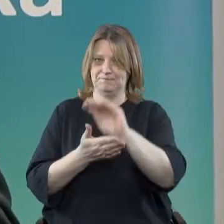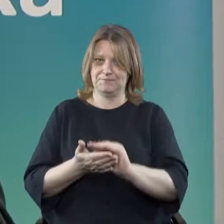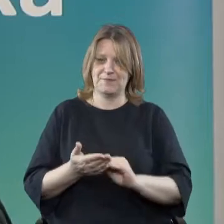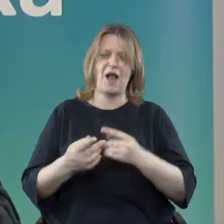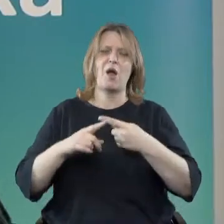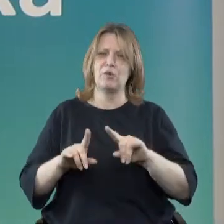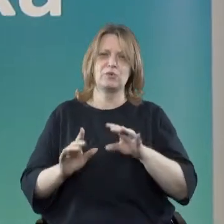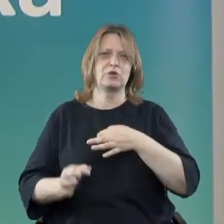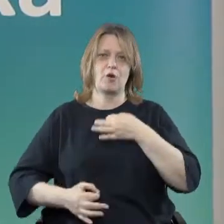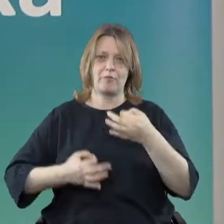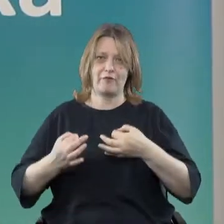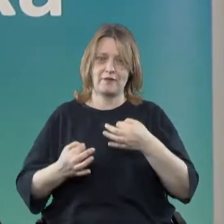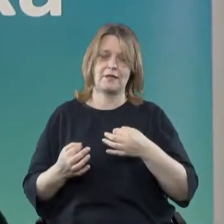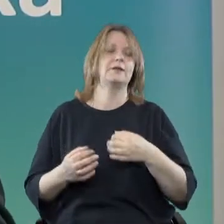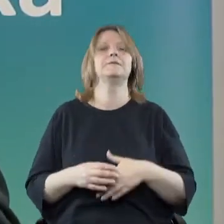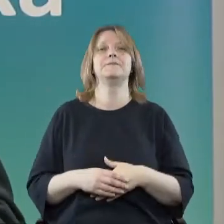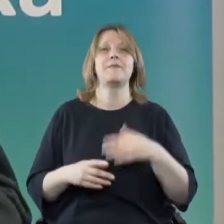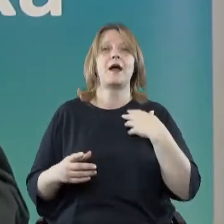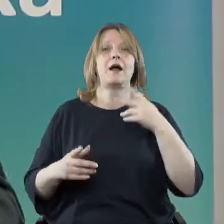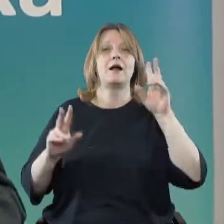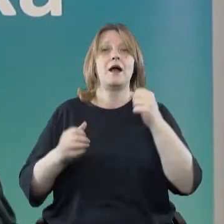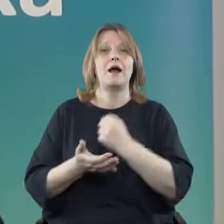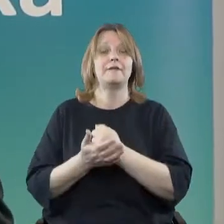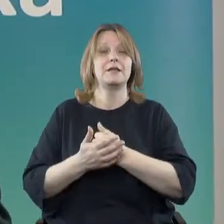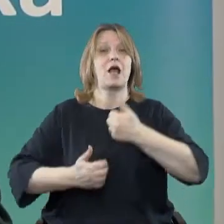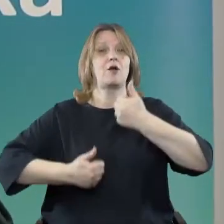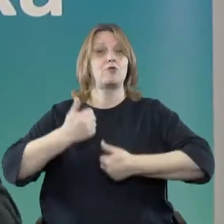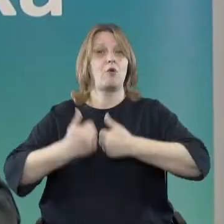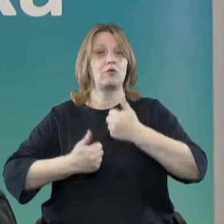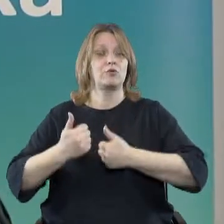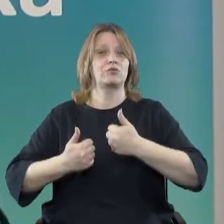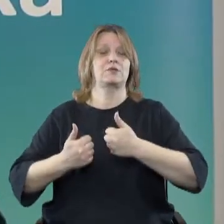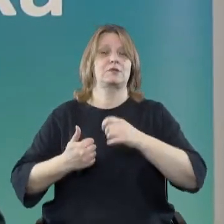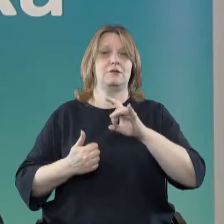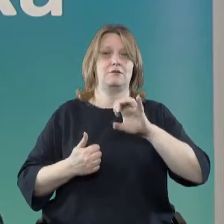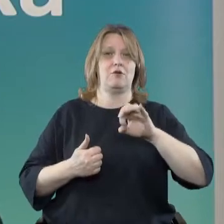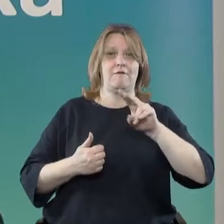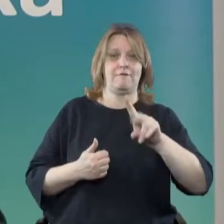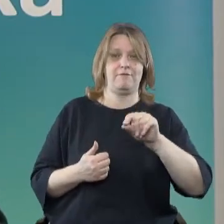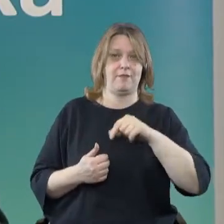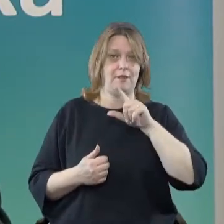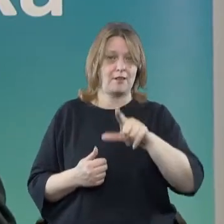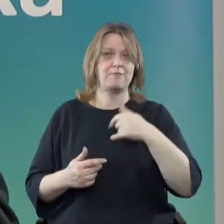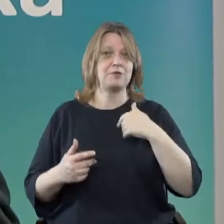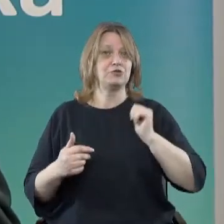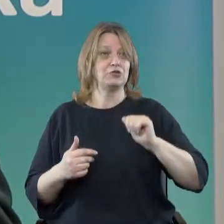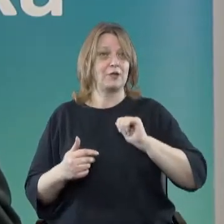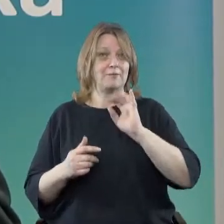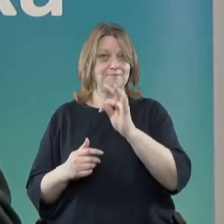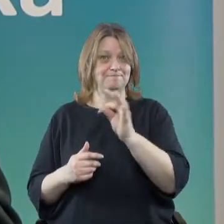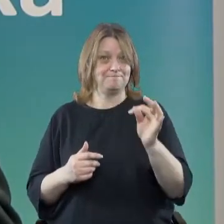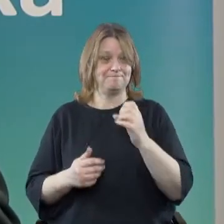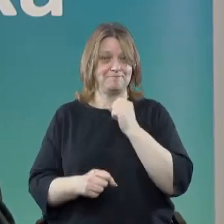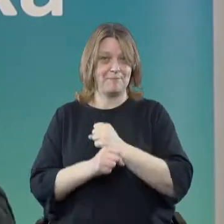na adres konkurs@gitd.gov.pl. Czekamy na wasze wypracowania.